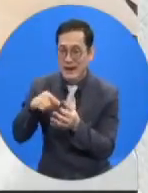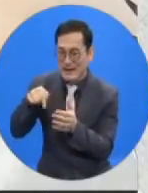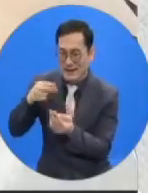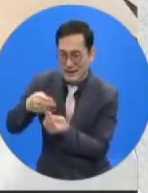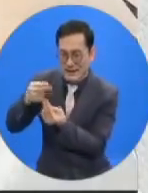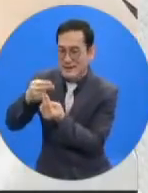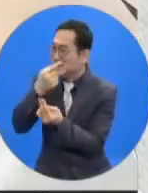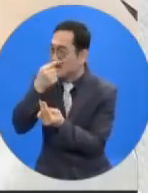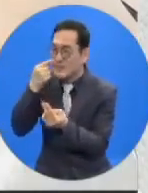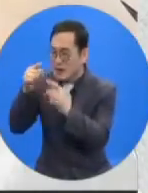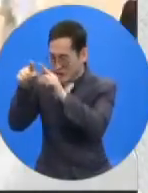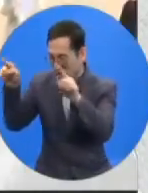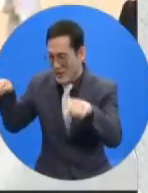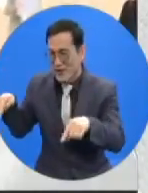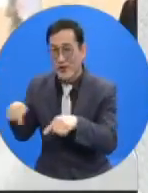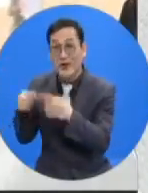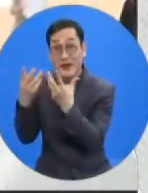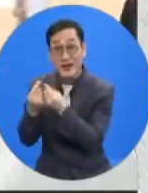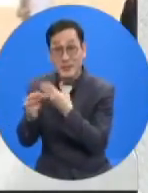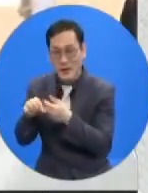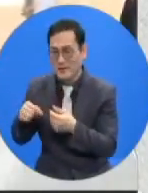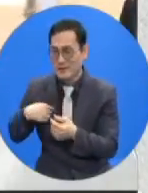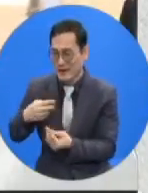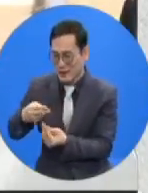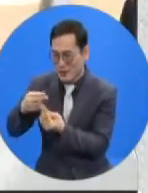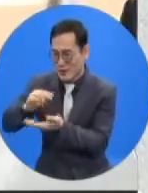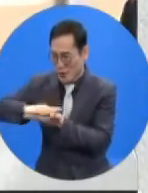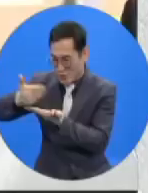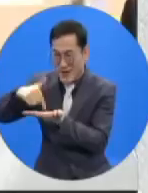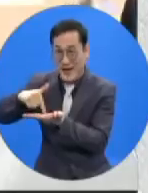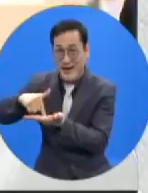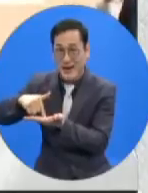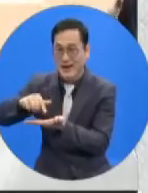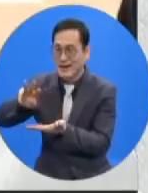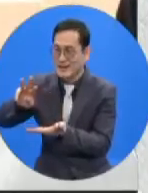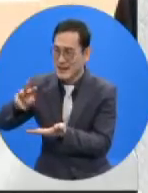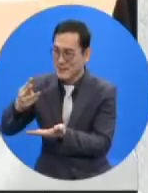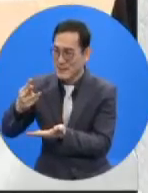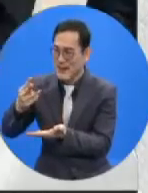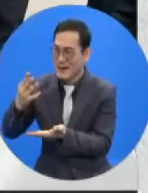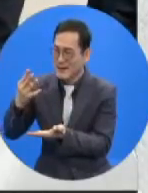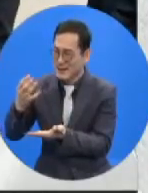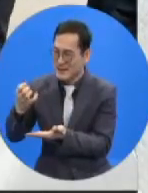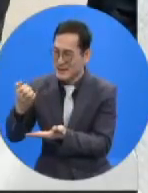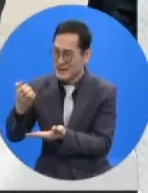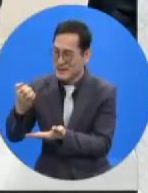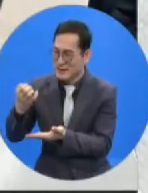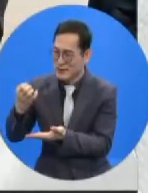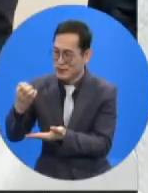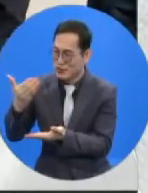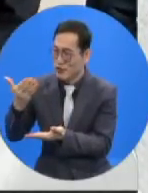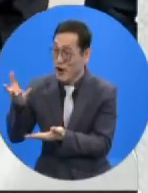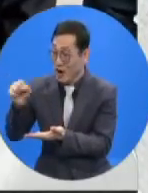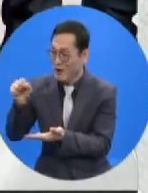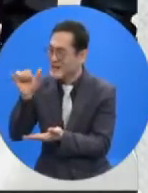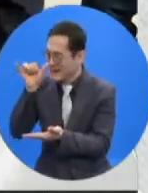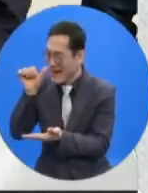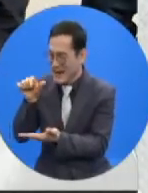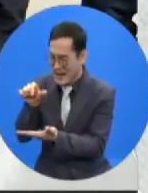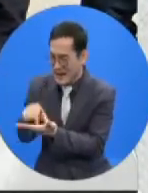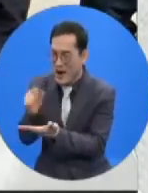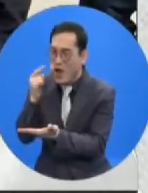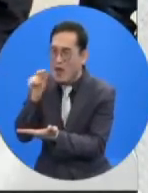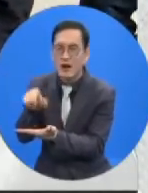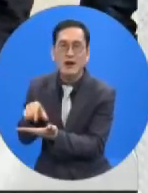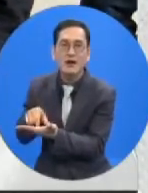내 통장에 돈이 한 350억, 정확히는 349억이 있다. 이렇게 위조를 갖다 했다는 거예요. 그런데 사문서